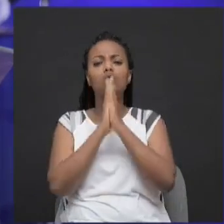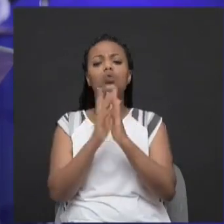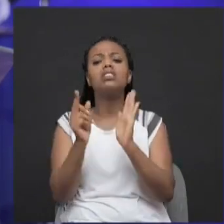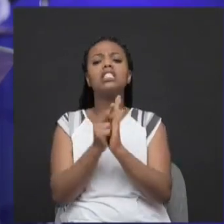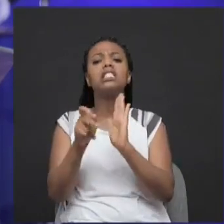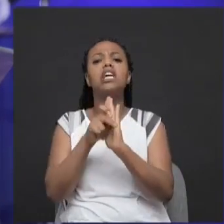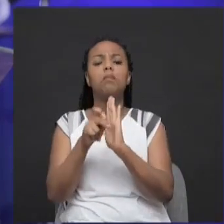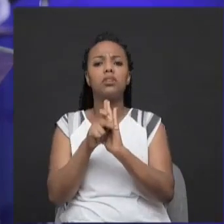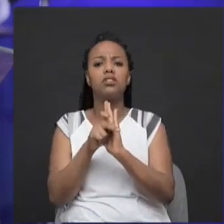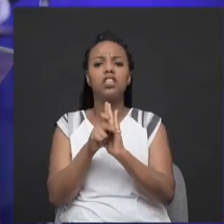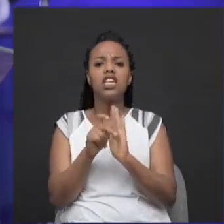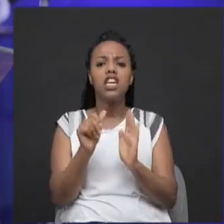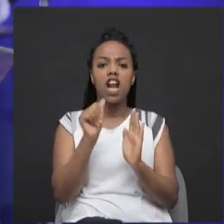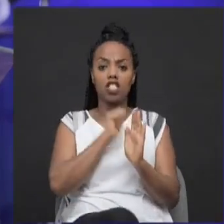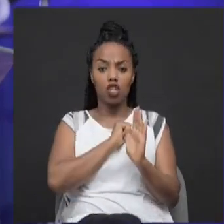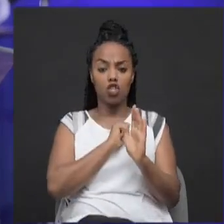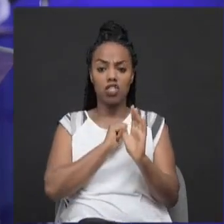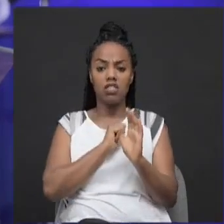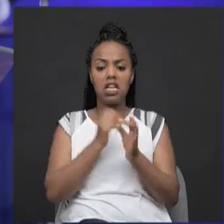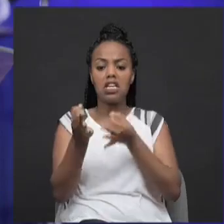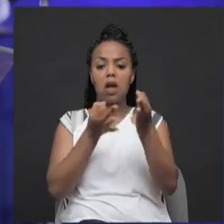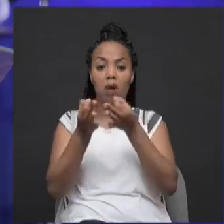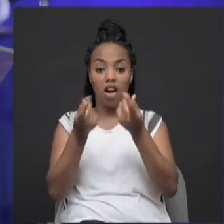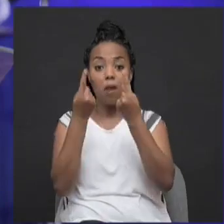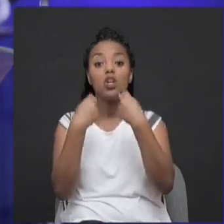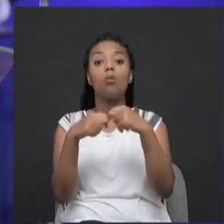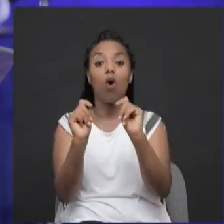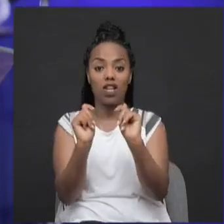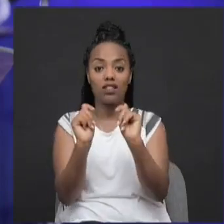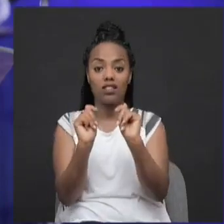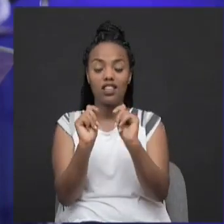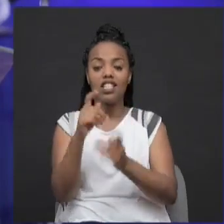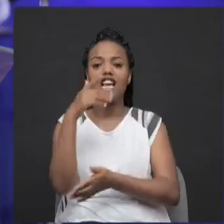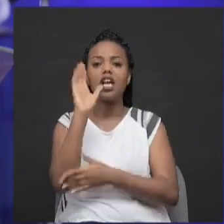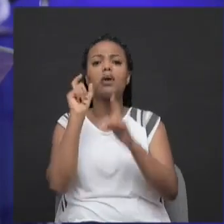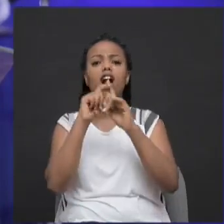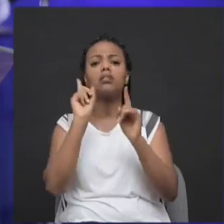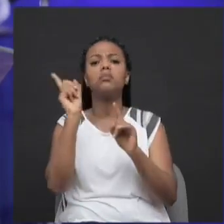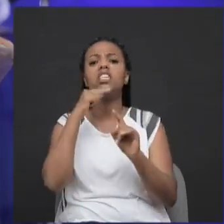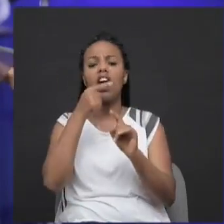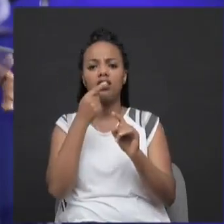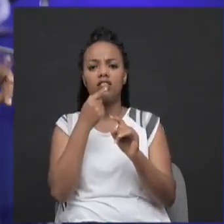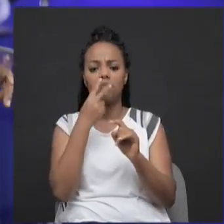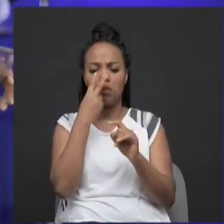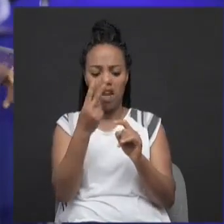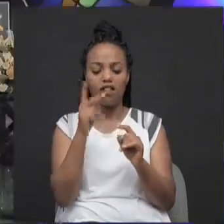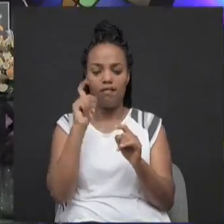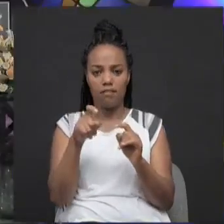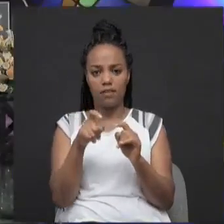ደንብ ራሳችን ከልምናብራራ ከምንሞክር ከምንዳፈርም የእግዚአብሔር ቃል የሚለውን ነገር ብናስተውል መልካም